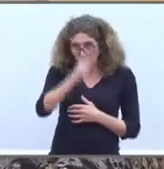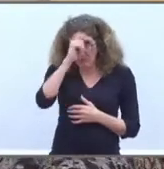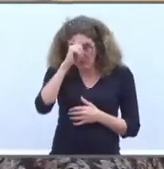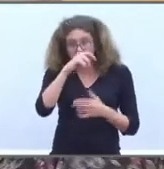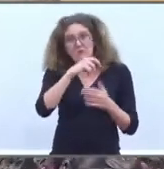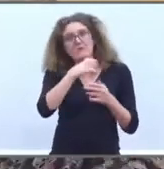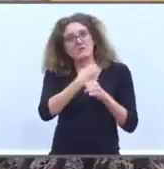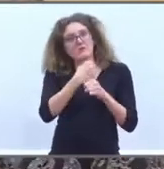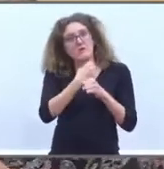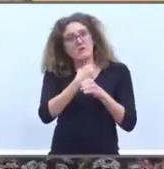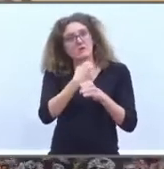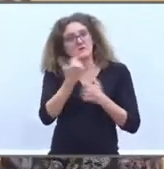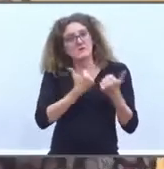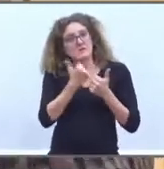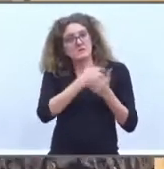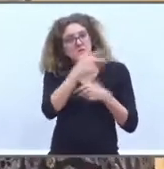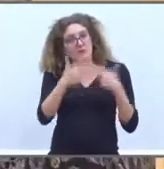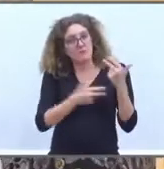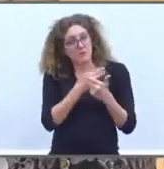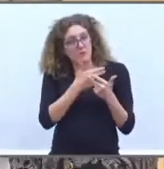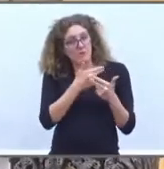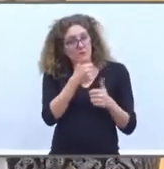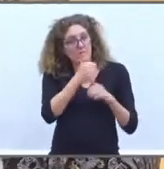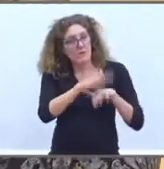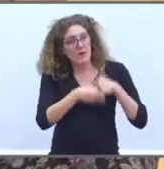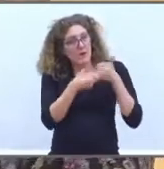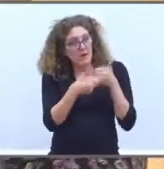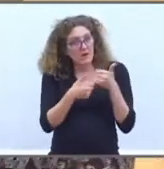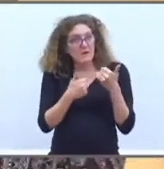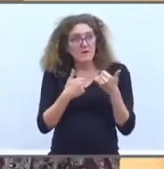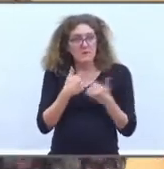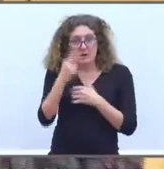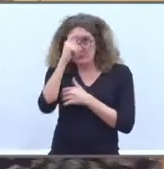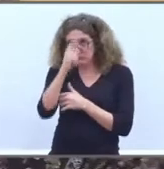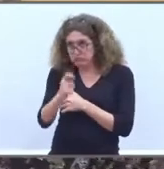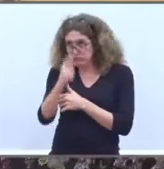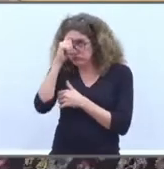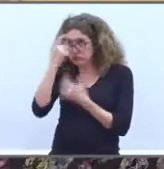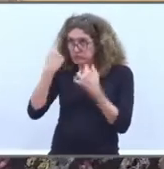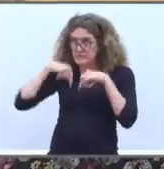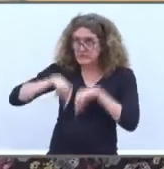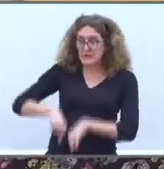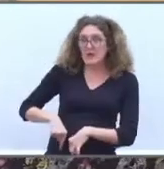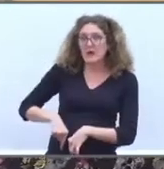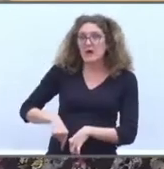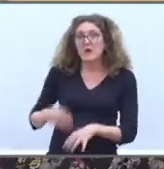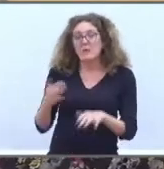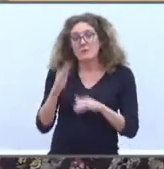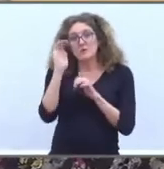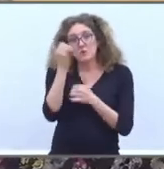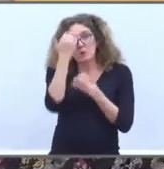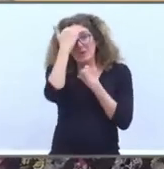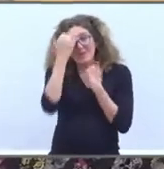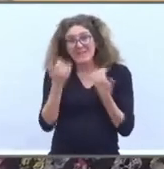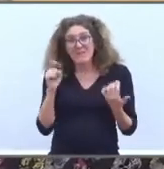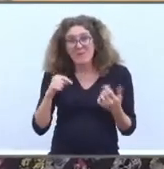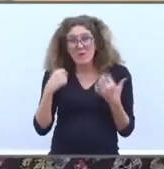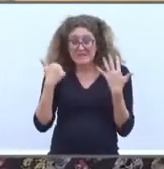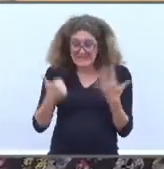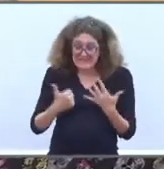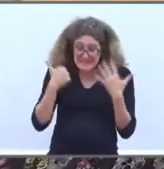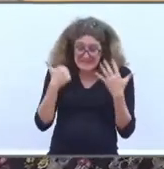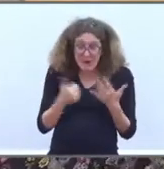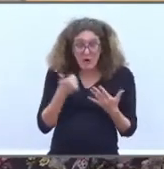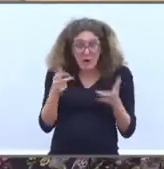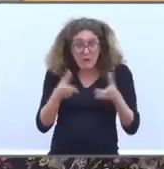métropole pour m'aider dans cette démarche. Je salue également le travail qui a été effectué par les services de l'État. Et par contre, je regrette qu'il faille 6 ans, la durée d'un